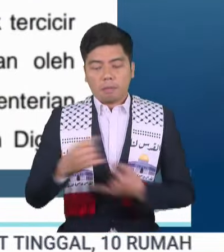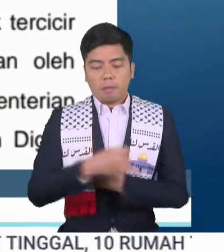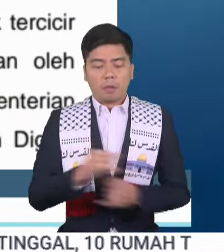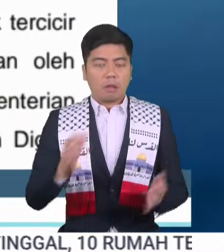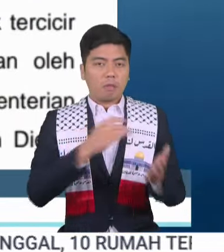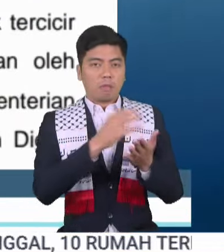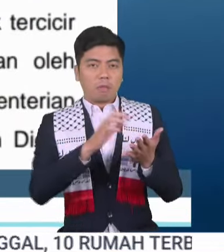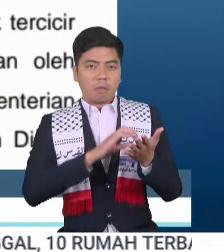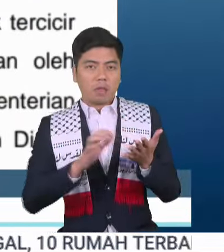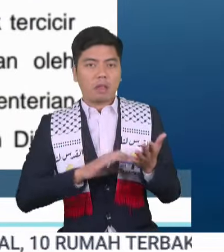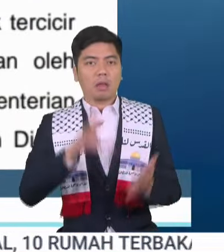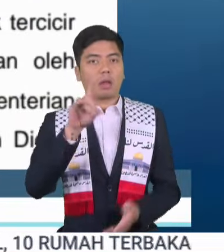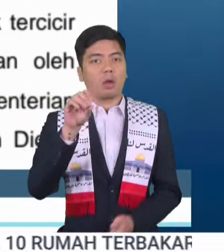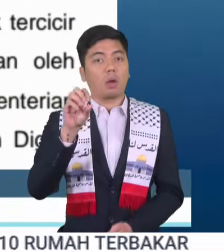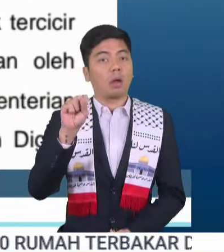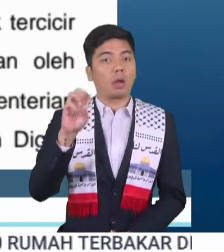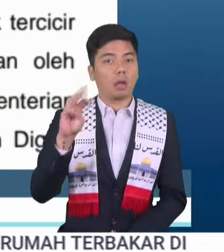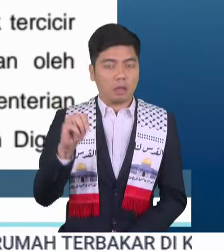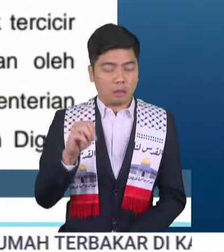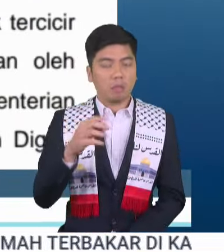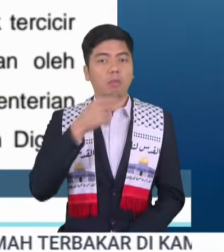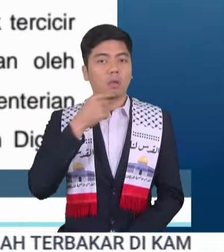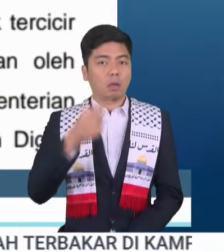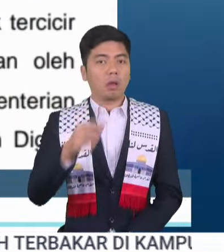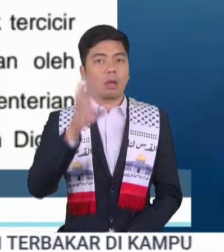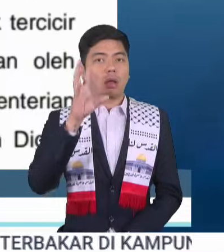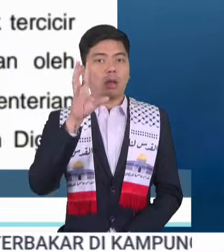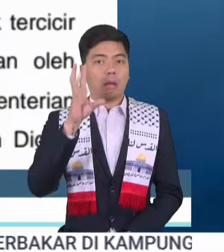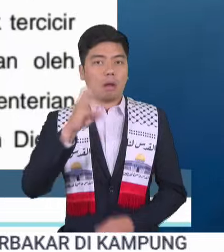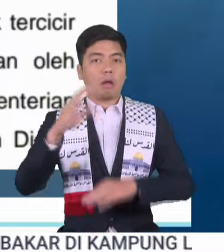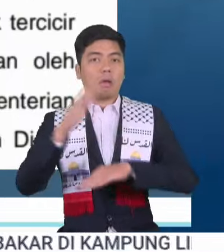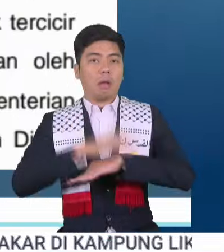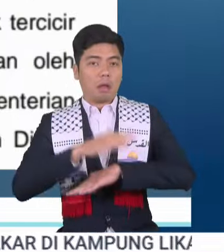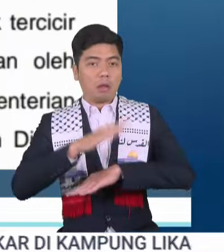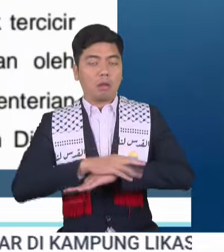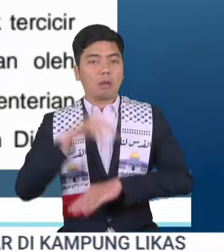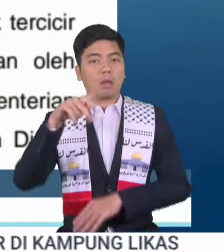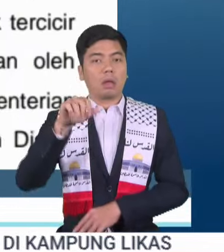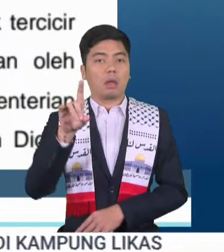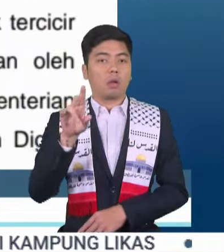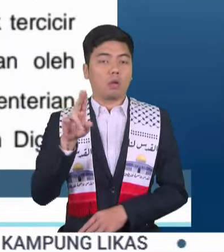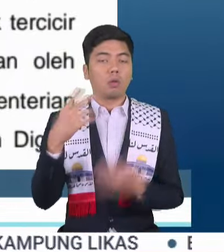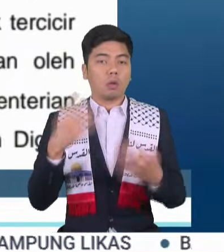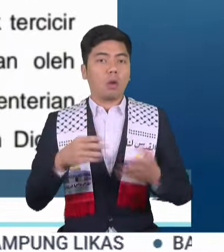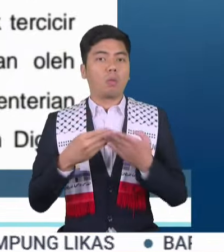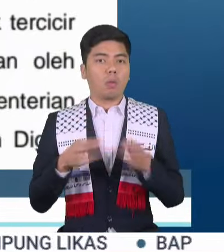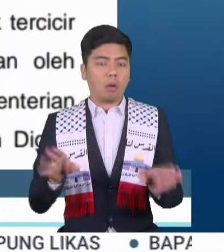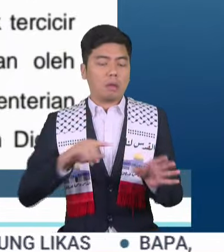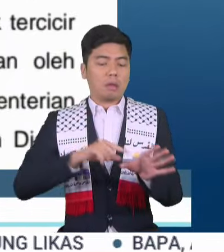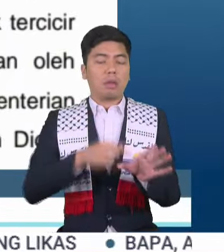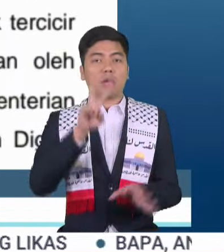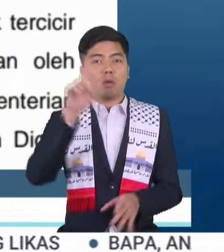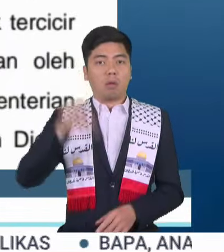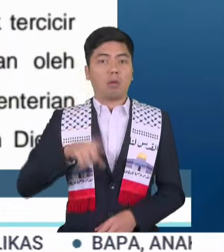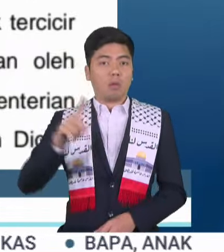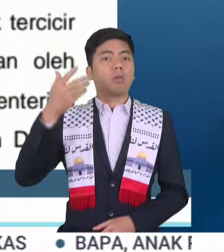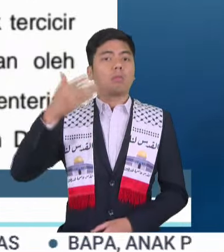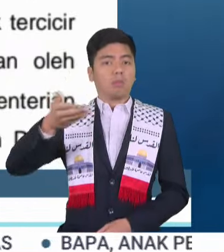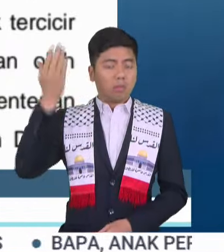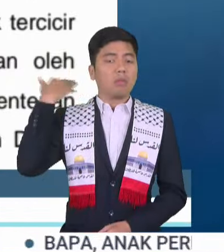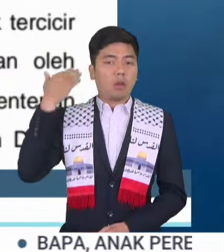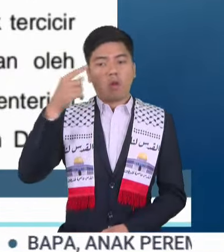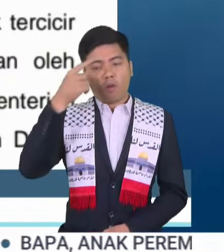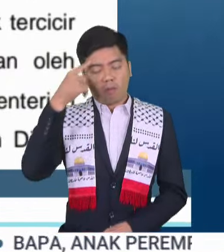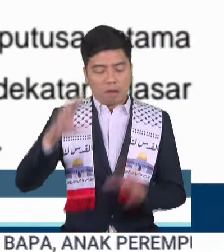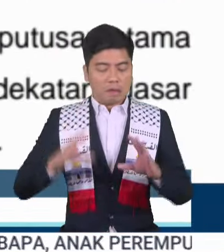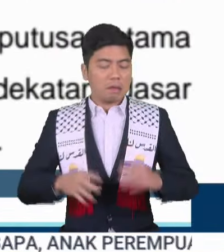Jabatan Perangkaan Malaysia Dawson dalam kenyataan menyebut 1,006 kaunter fizikal padu telah dibuka di negeri itu sejak 2 Januari lalu